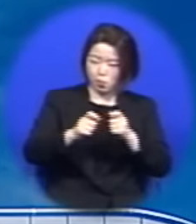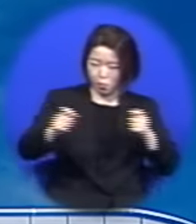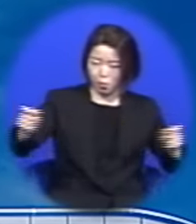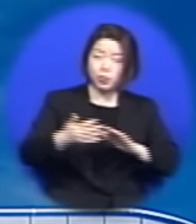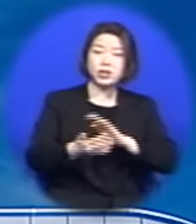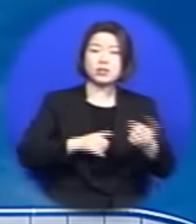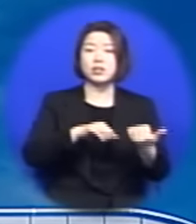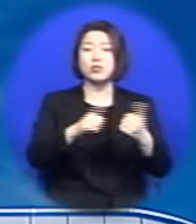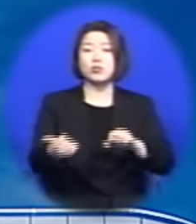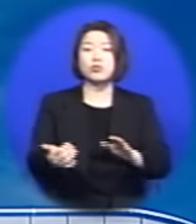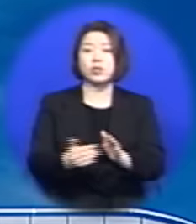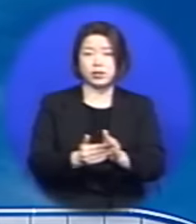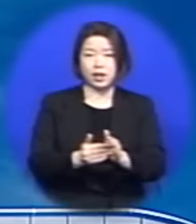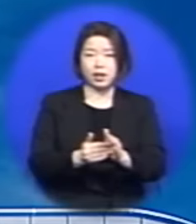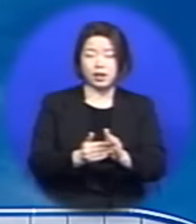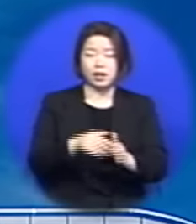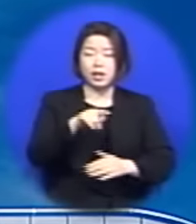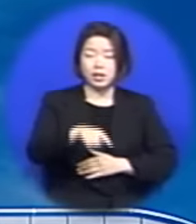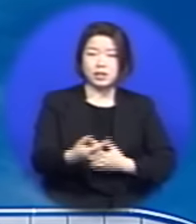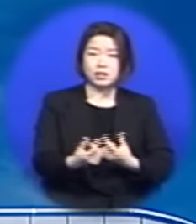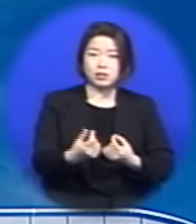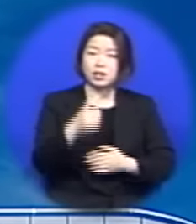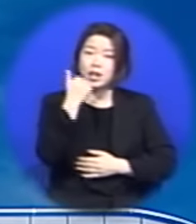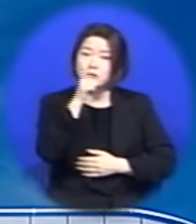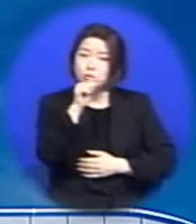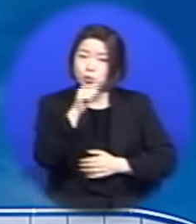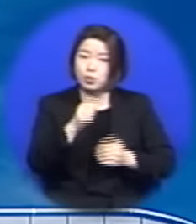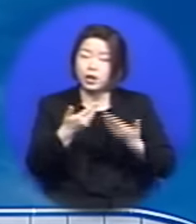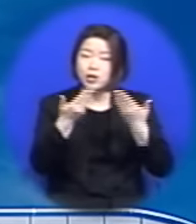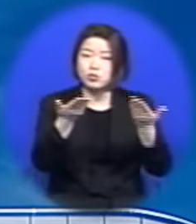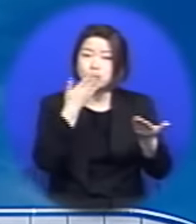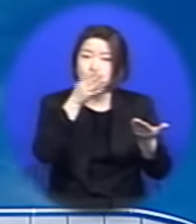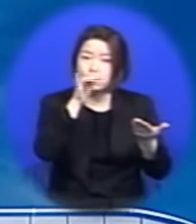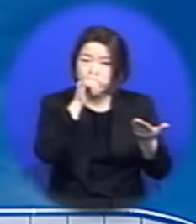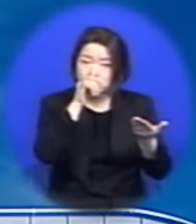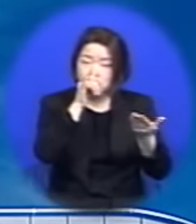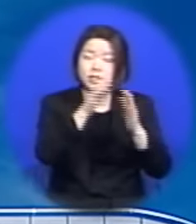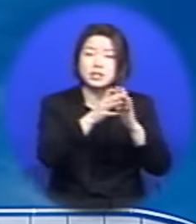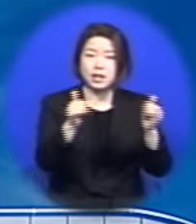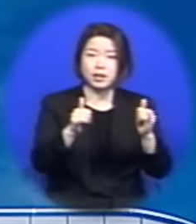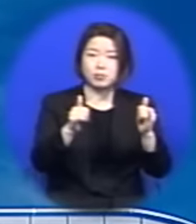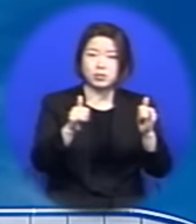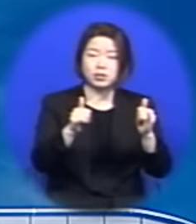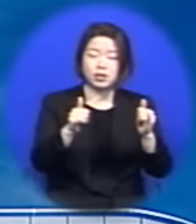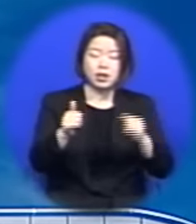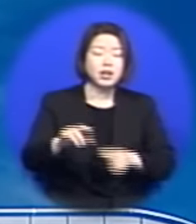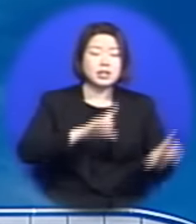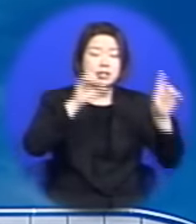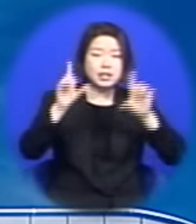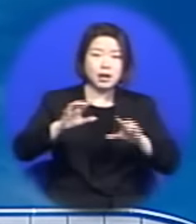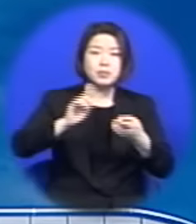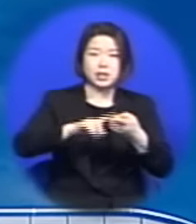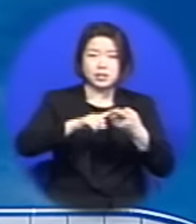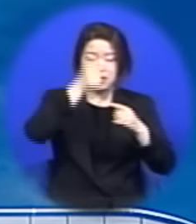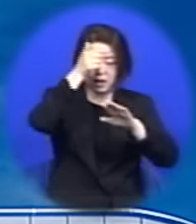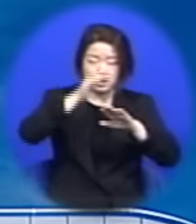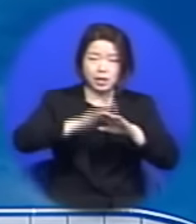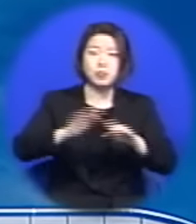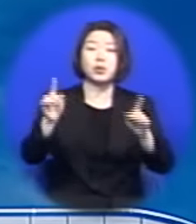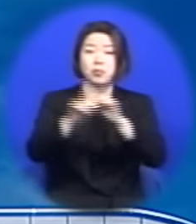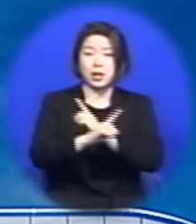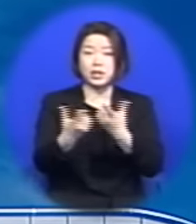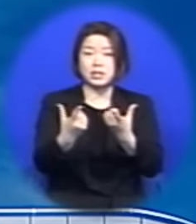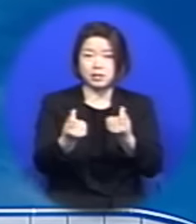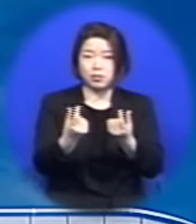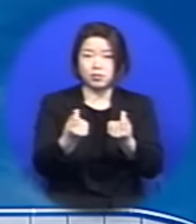죽었습니다 이렇게 소개해 줄 수 있는 사람은 삶이 예배가 된 사람입니다 삶이